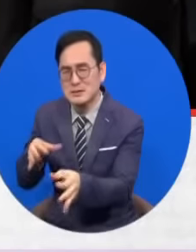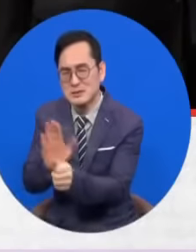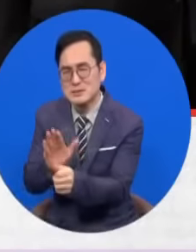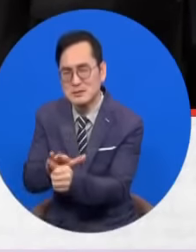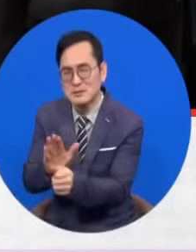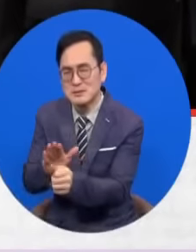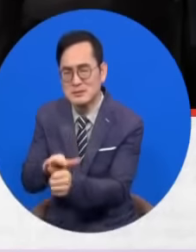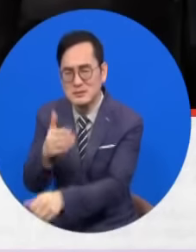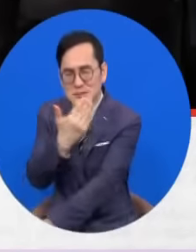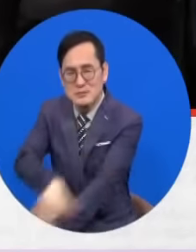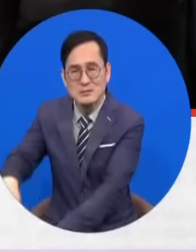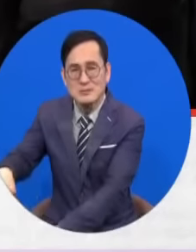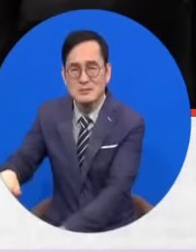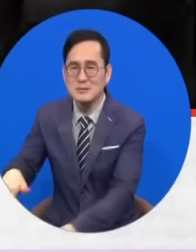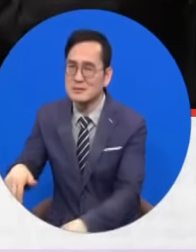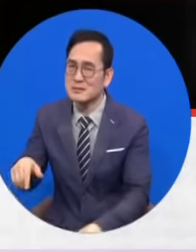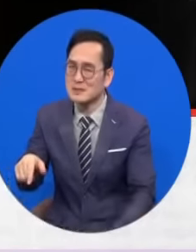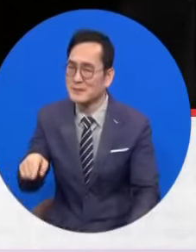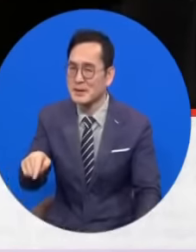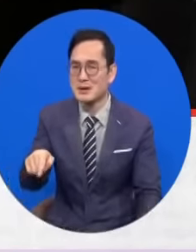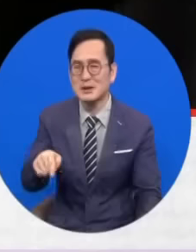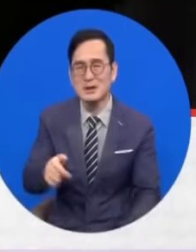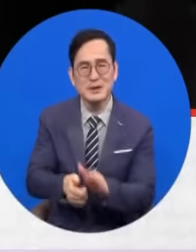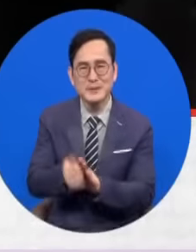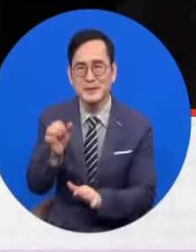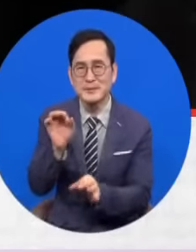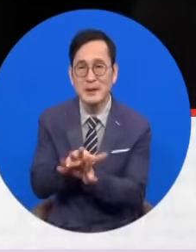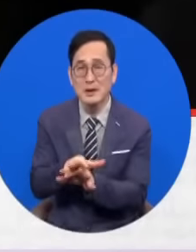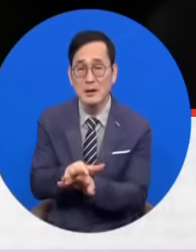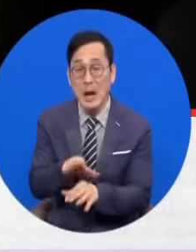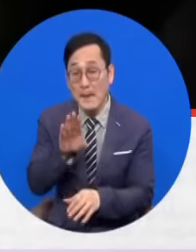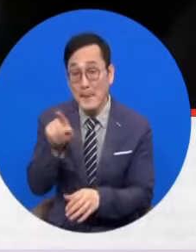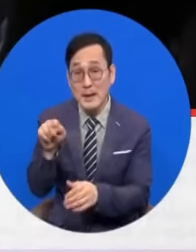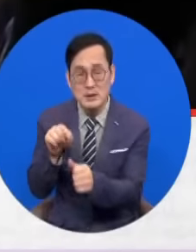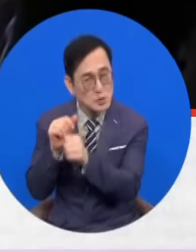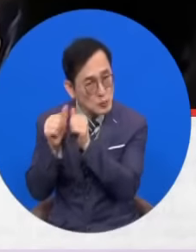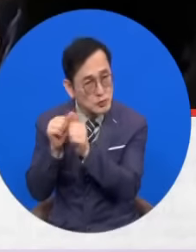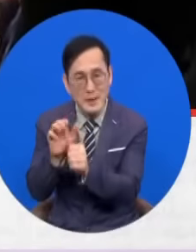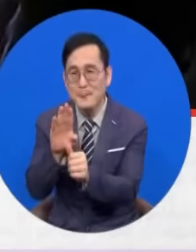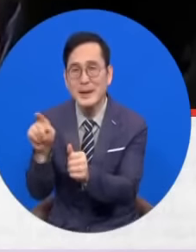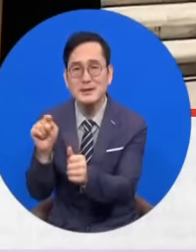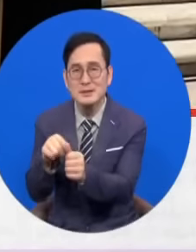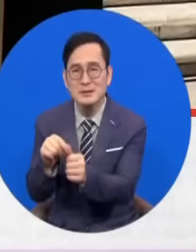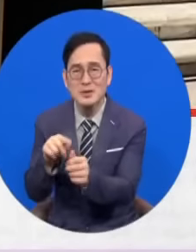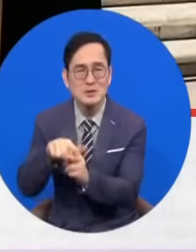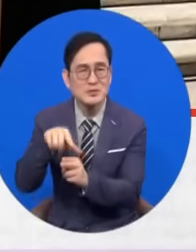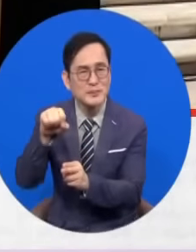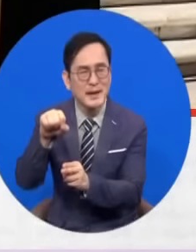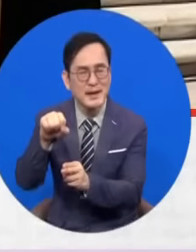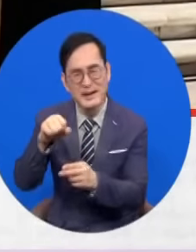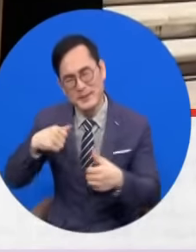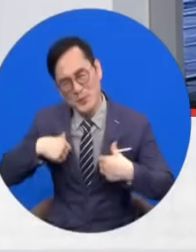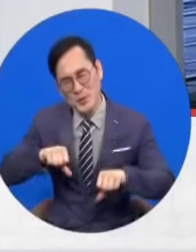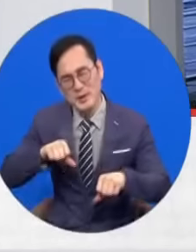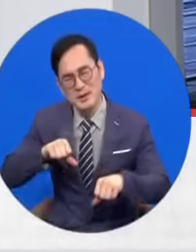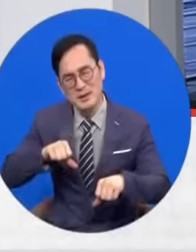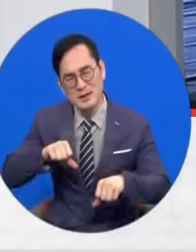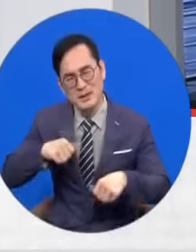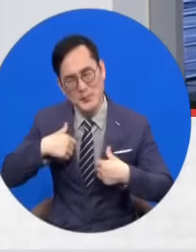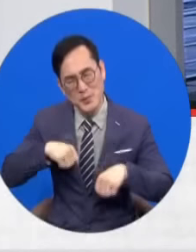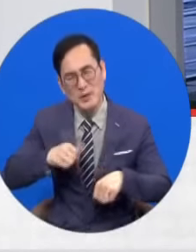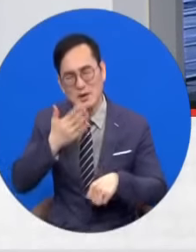있죠 바이든 대통령도 물러서 생각도 있다 한데 가족들이 맡고 있다 그럼 가족들 또 누가 설득하고 있다 이런